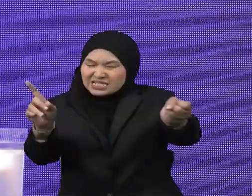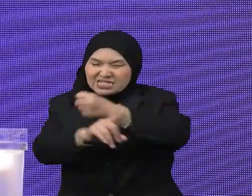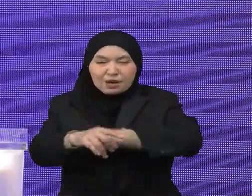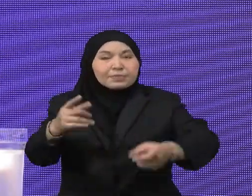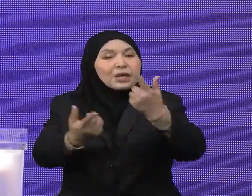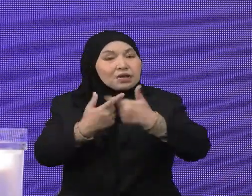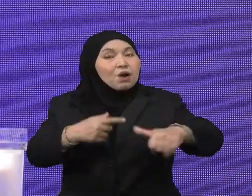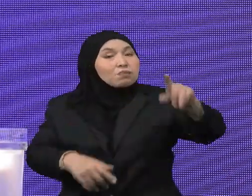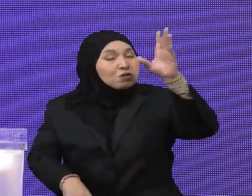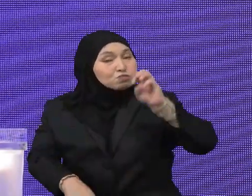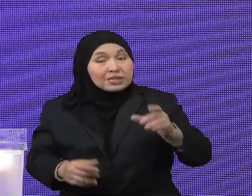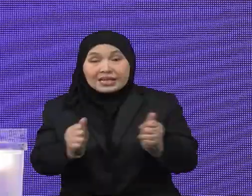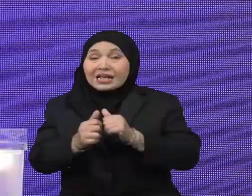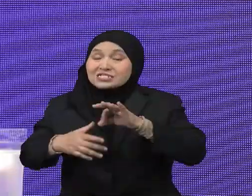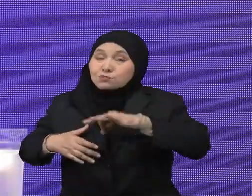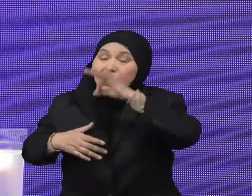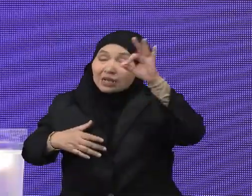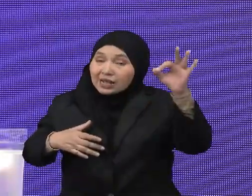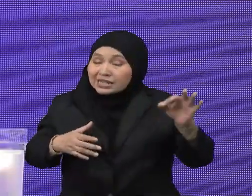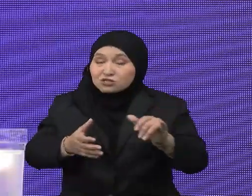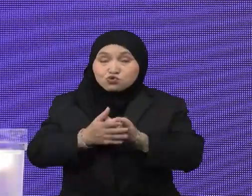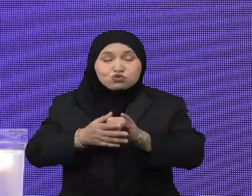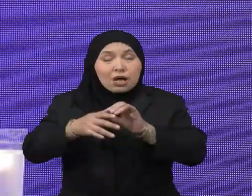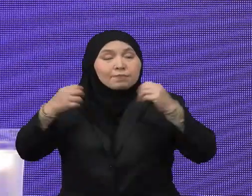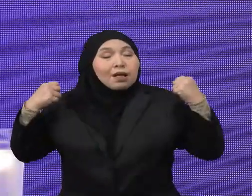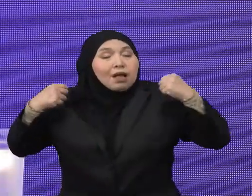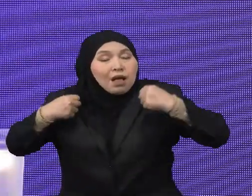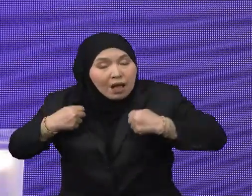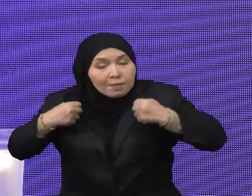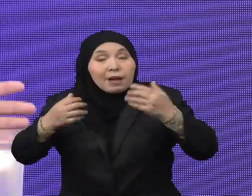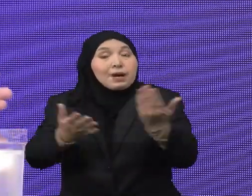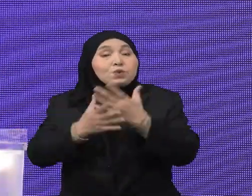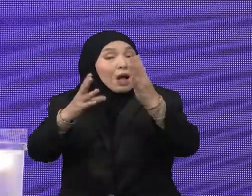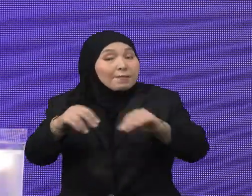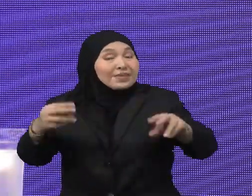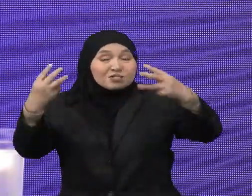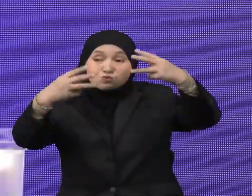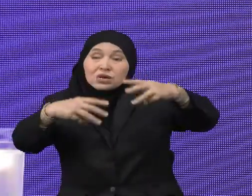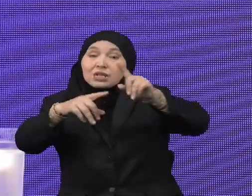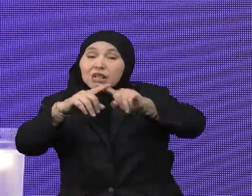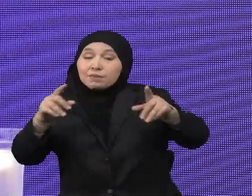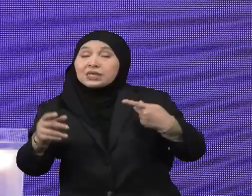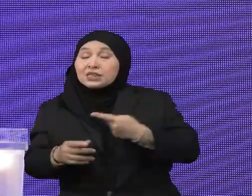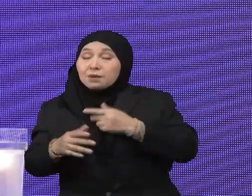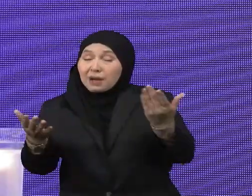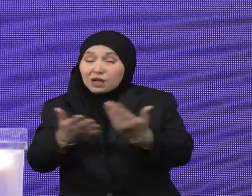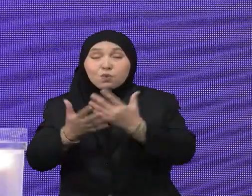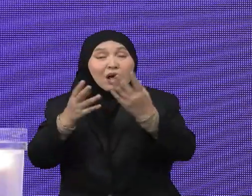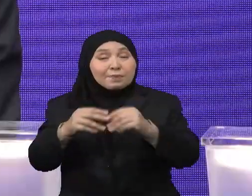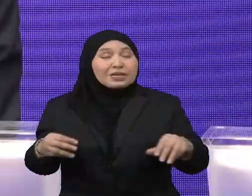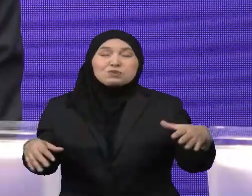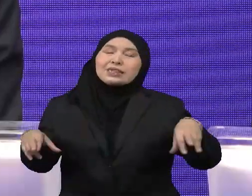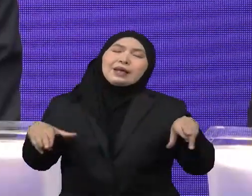subhanahu wa ta'ala dengan semangat itulah yang berpapah tadi itu ya walaupun bagusnya habis perang sepatutnya kita dah bau habis nih